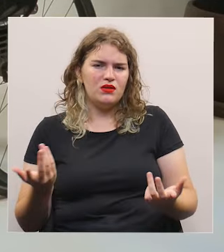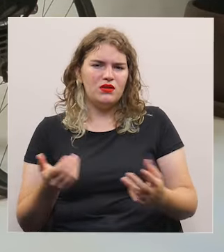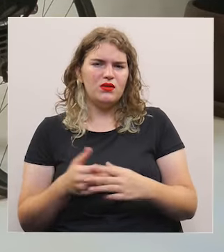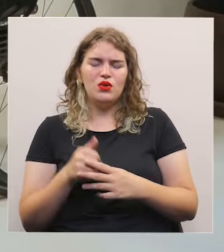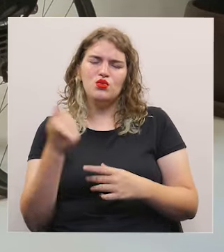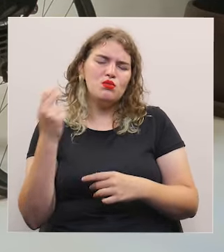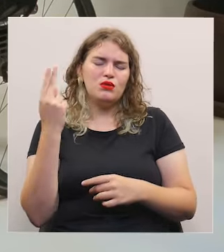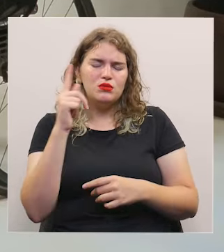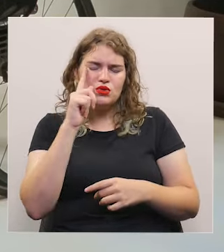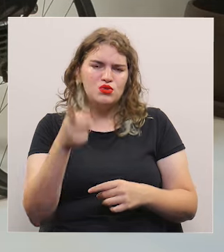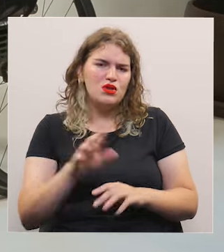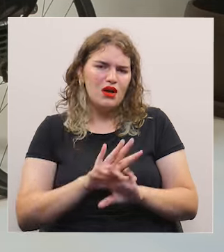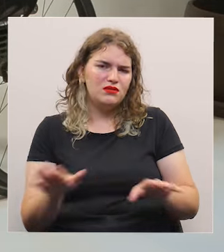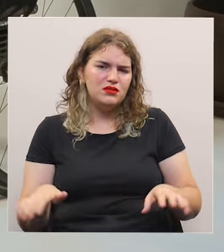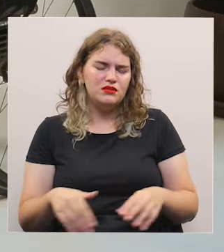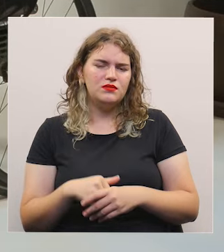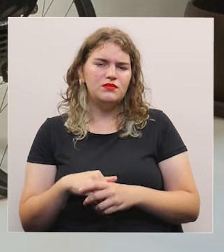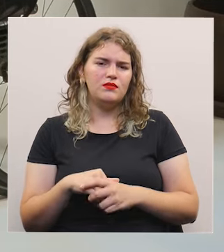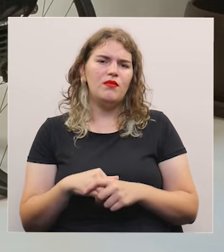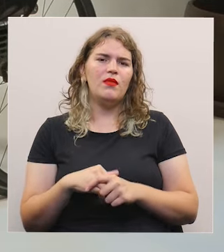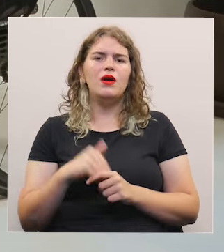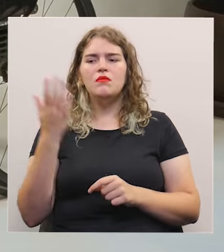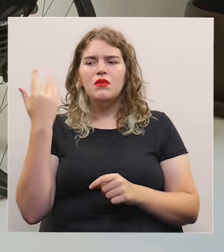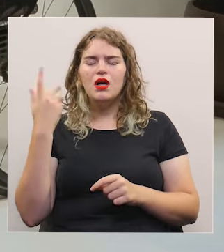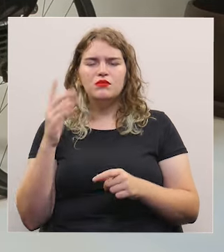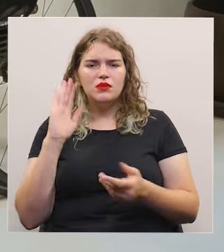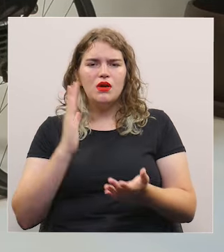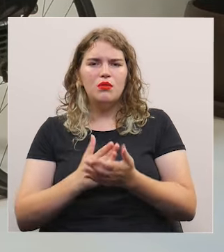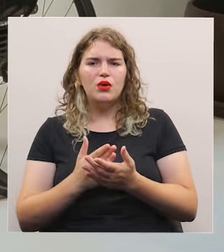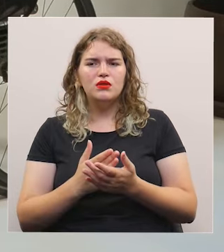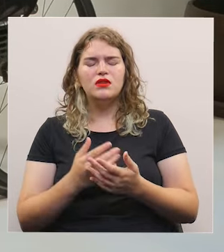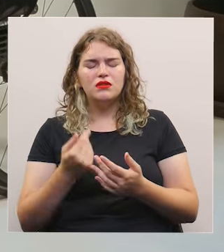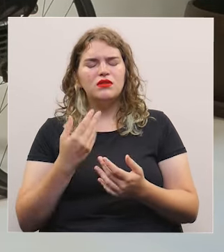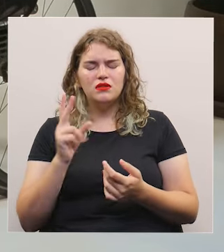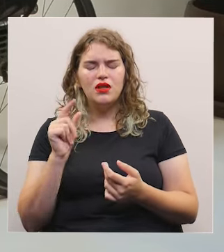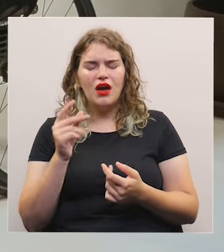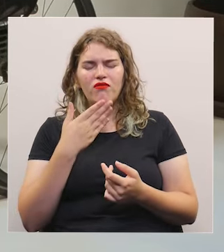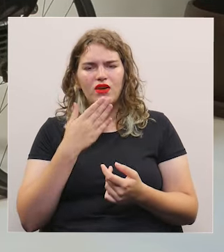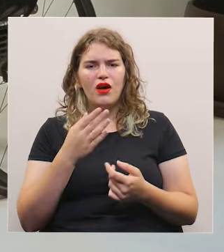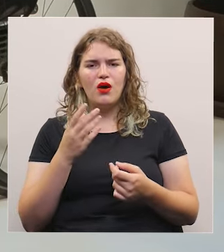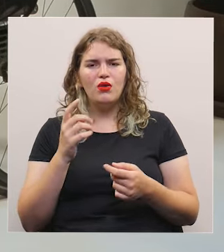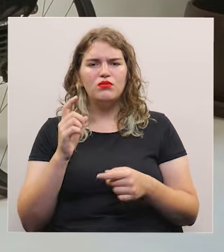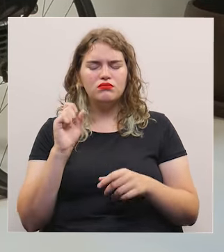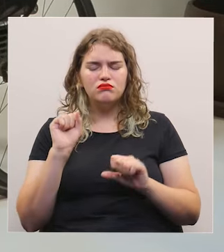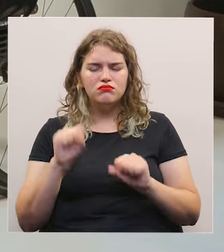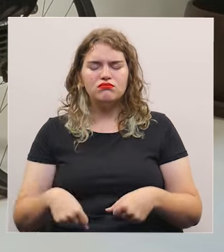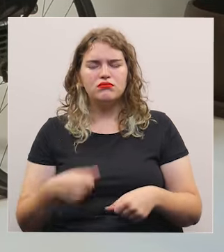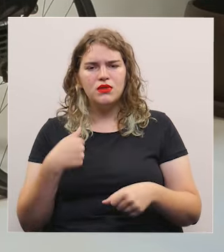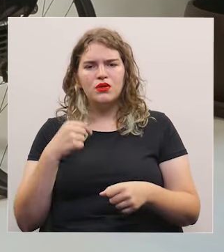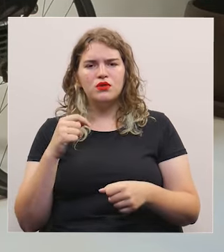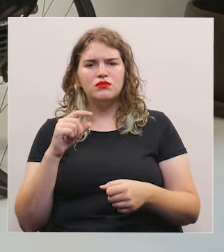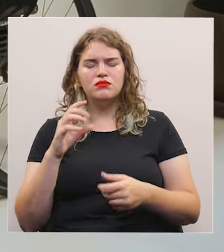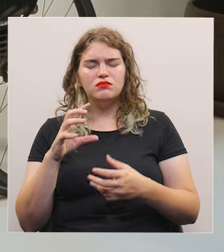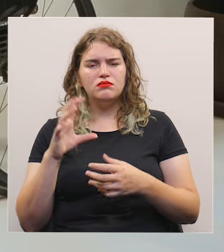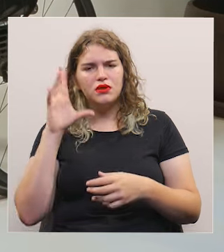vorbit. Dumnezeu, atâta tot. Deci atunci te-ai hotărât. Da. Ai zis, vreau să fiu... Da. Vreau să-mi predau viața în